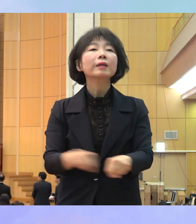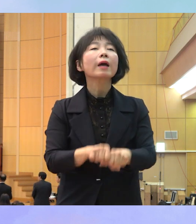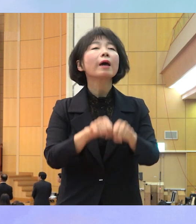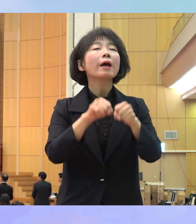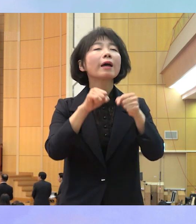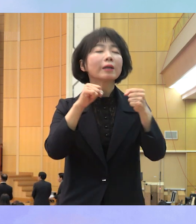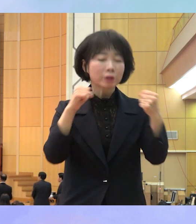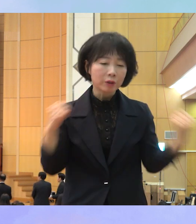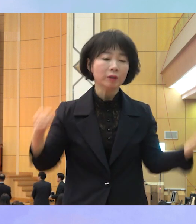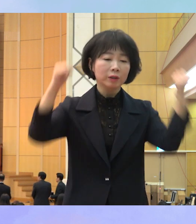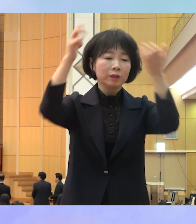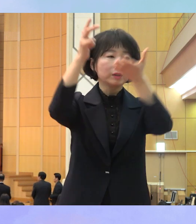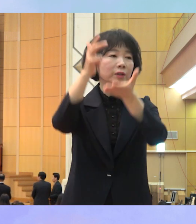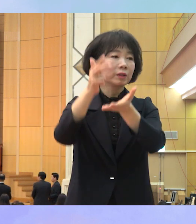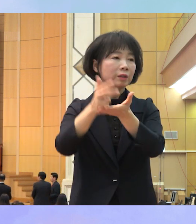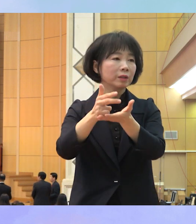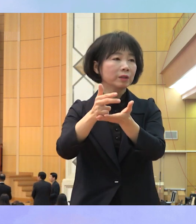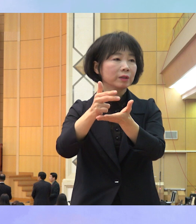박히사